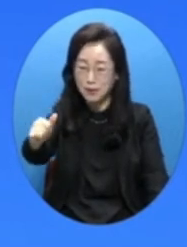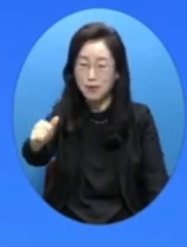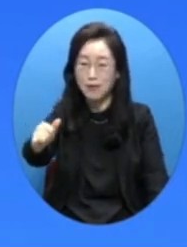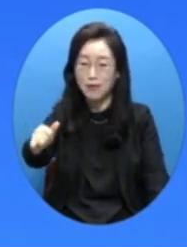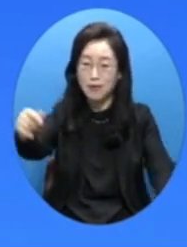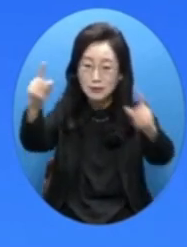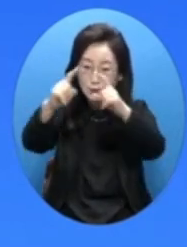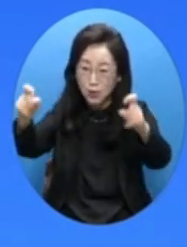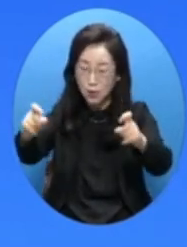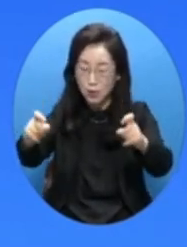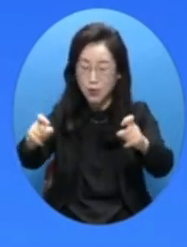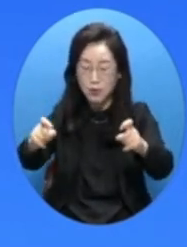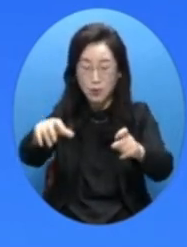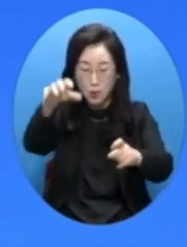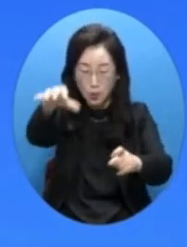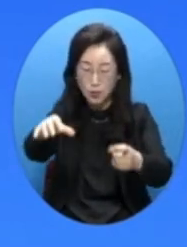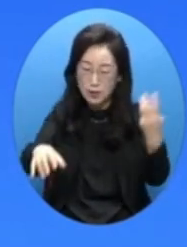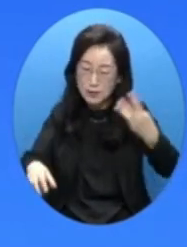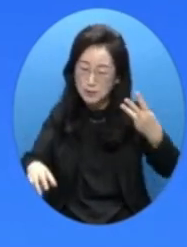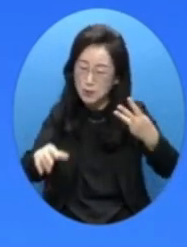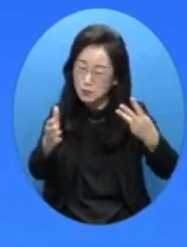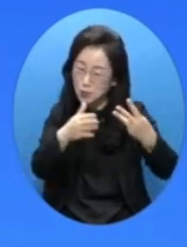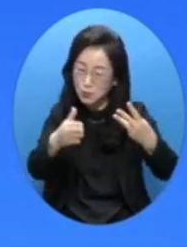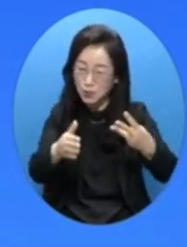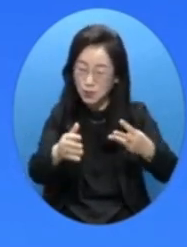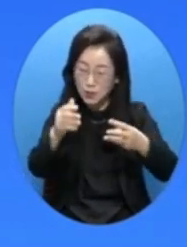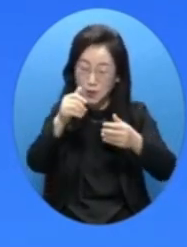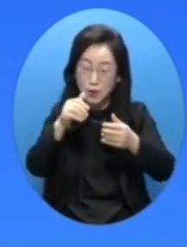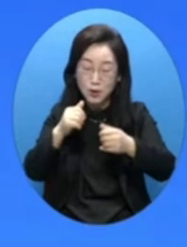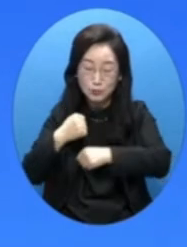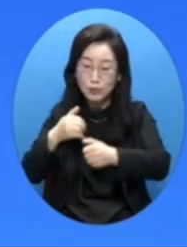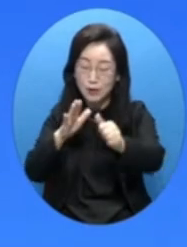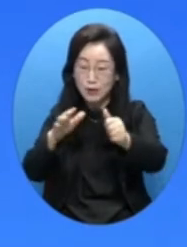올려 버렸다가 참패를 당했습니다